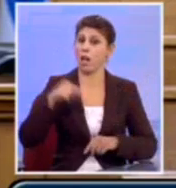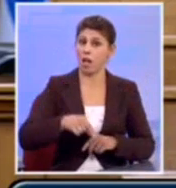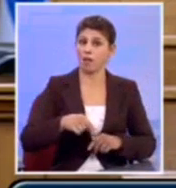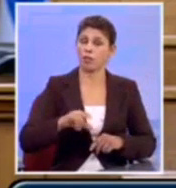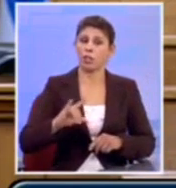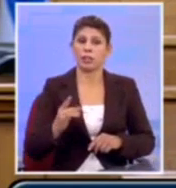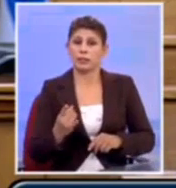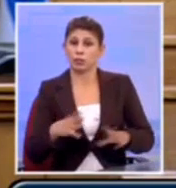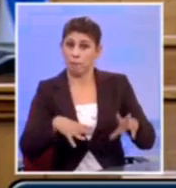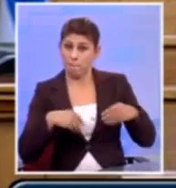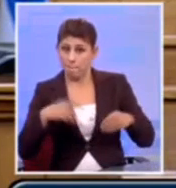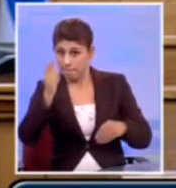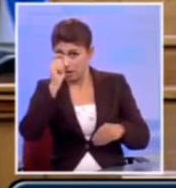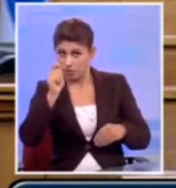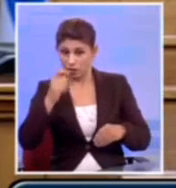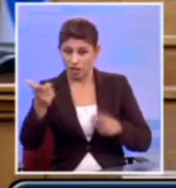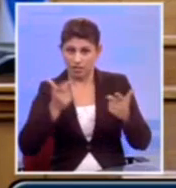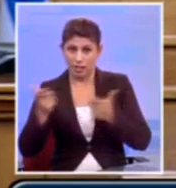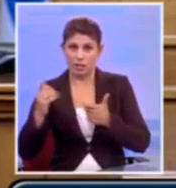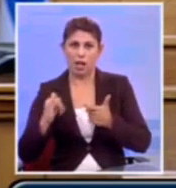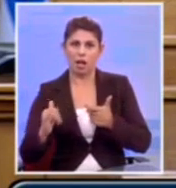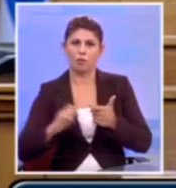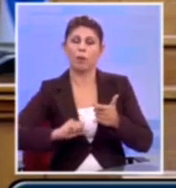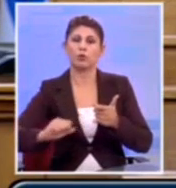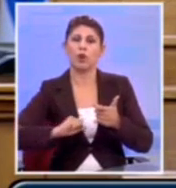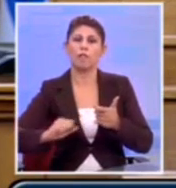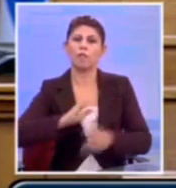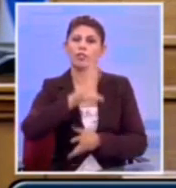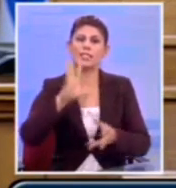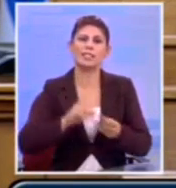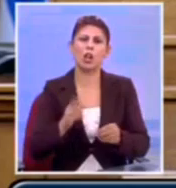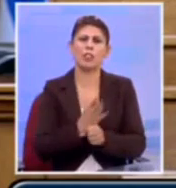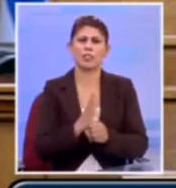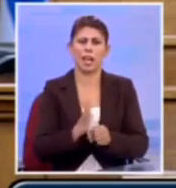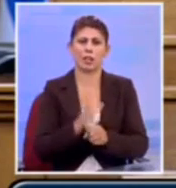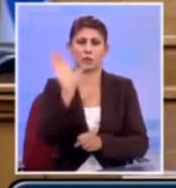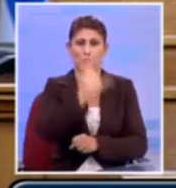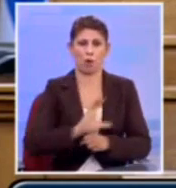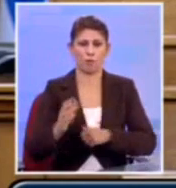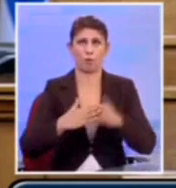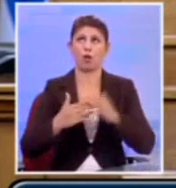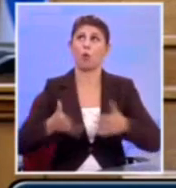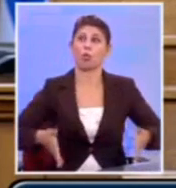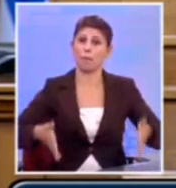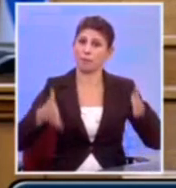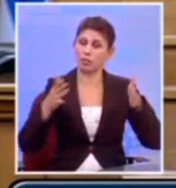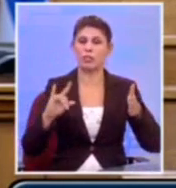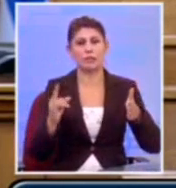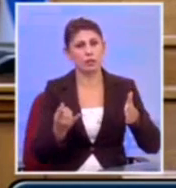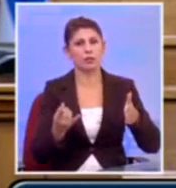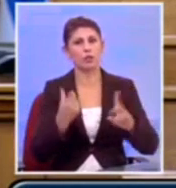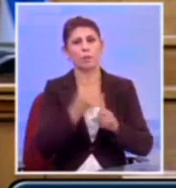ή το παραδέχονται οι δανειστές μας, ακόμα και υπό το φόβο μιας συνολικής διάλυσης του ευρωπαϊκού οικοδομήματος, ή